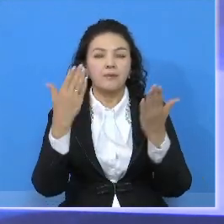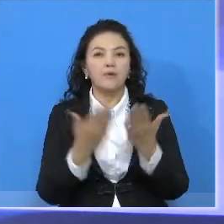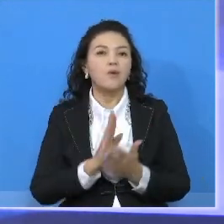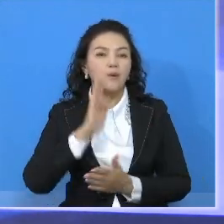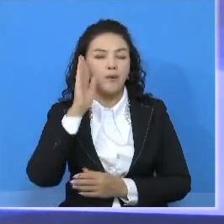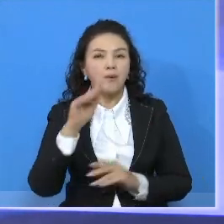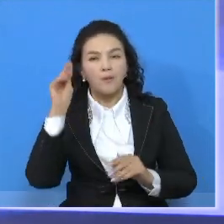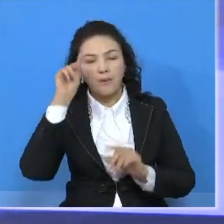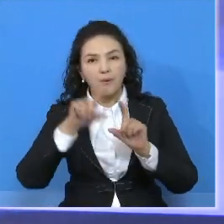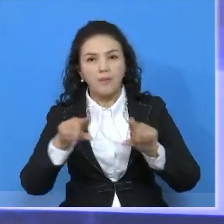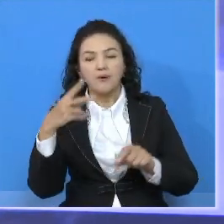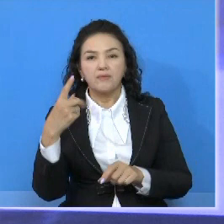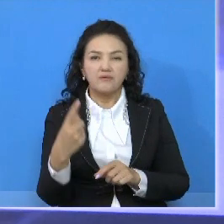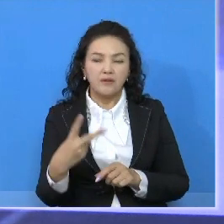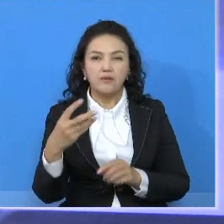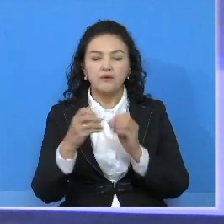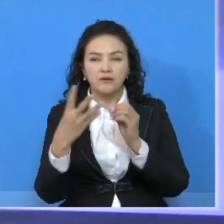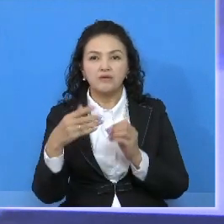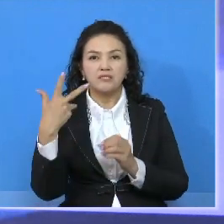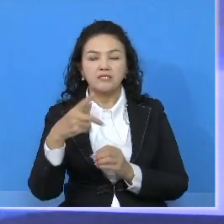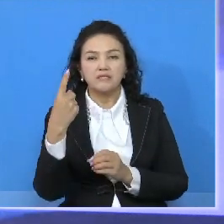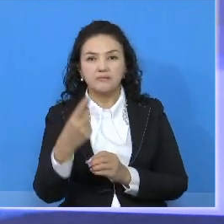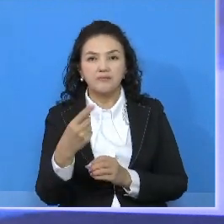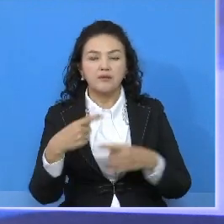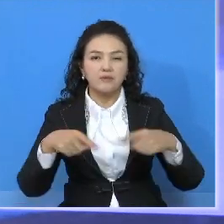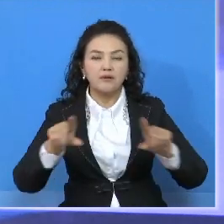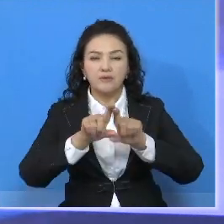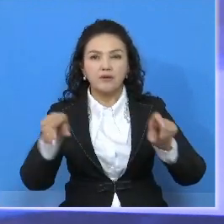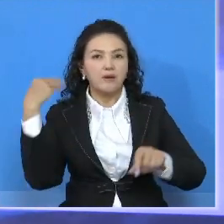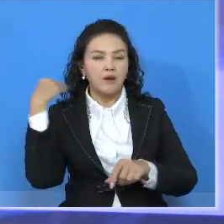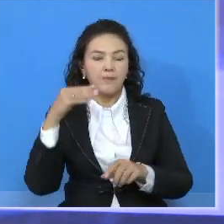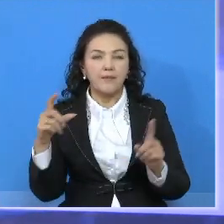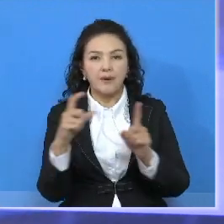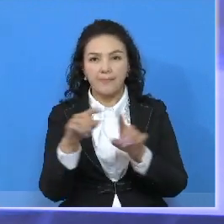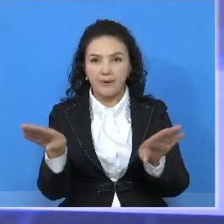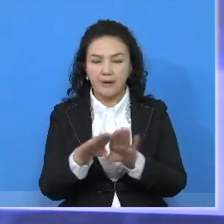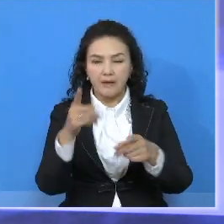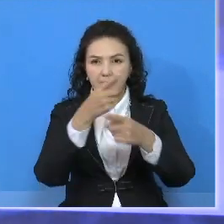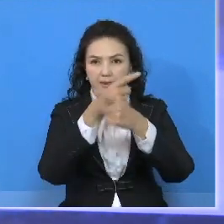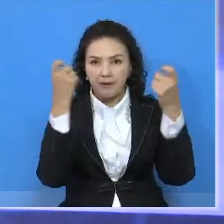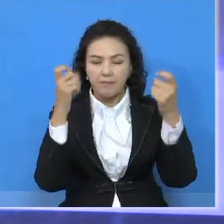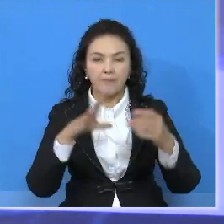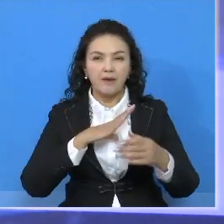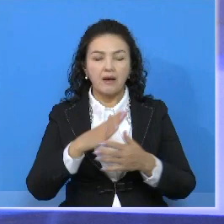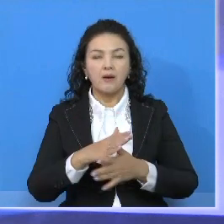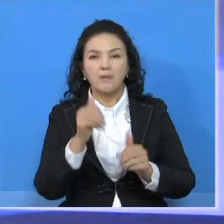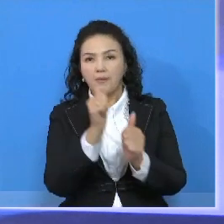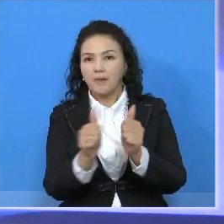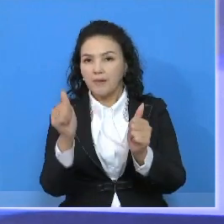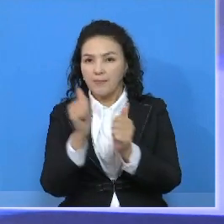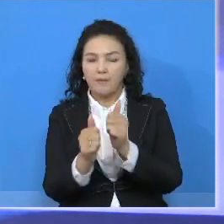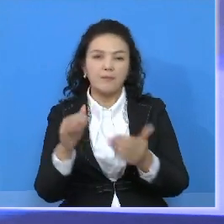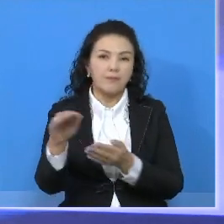утро учеников 2-й, 14-й, 31-й и других школ Актобе. К слову, подобные сообщения в последнее время стали